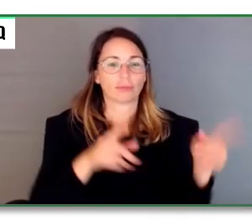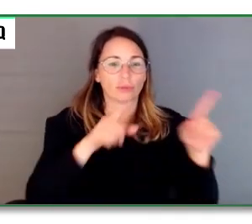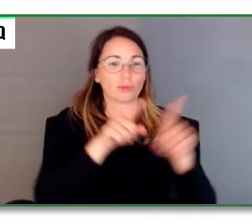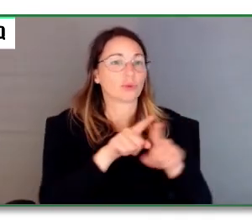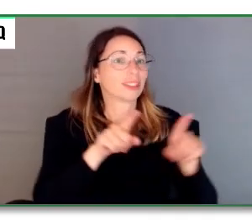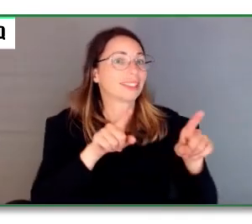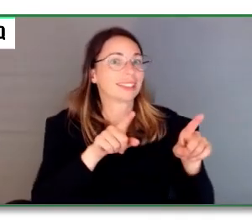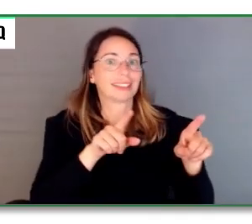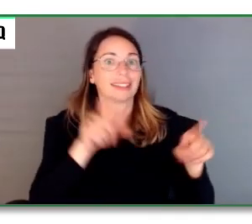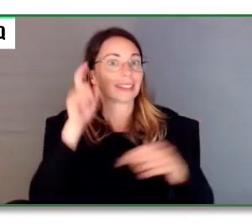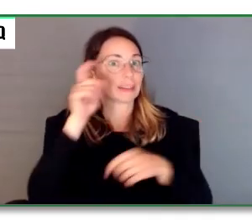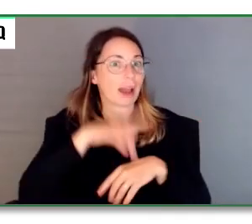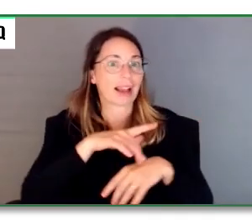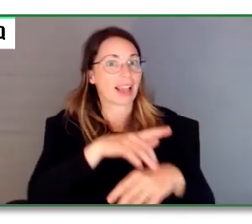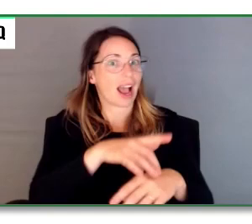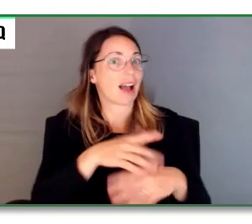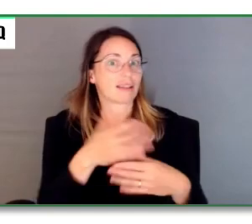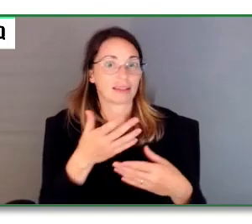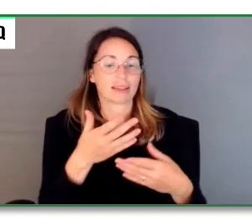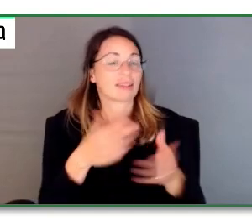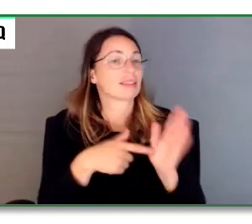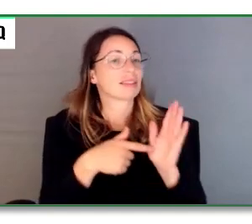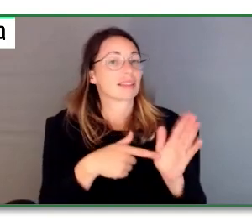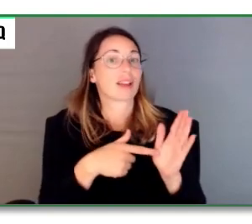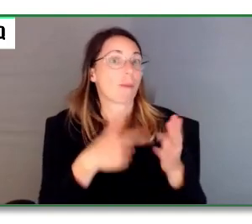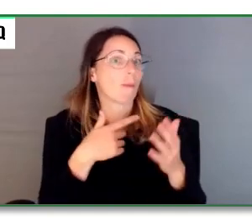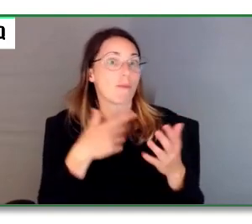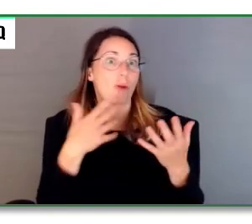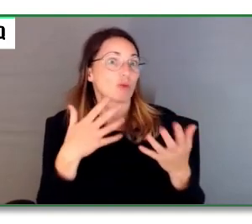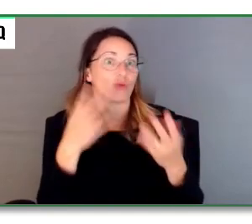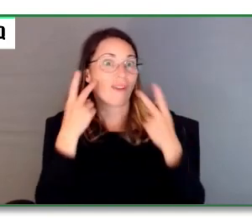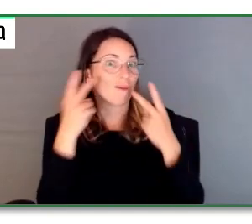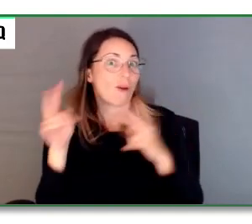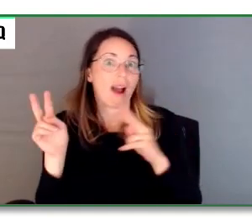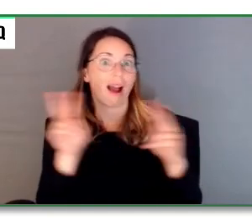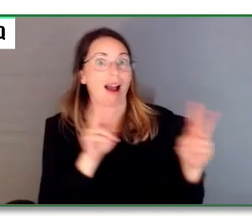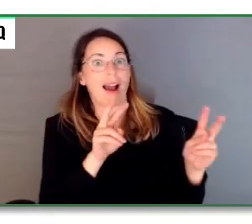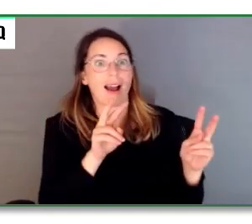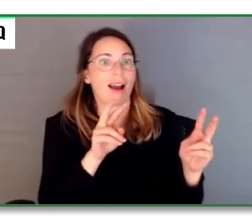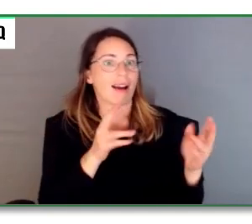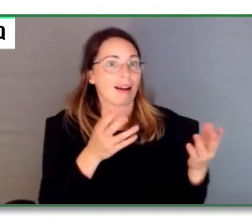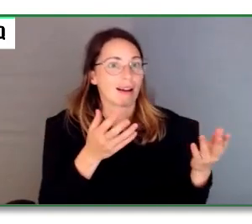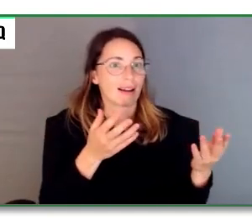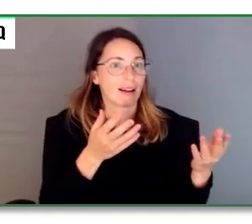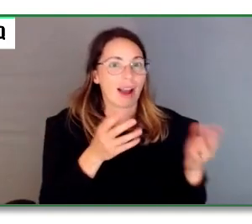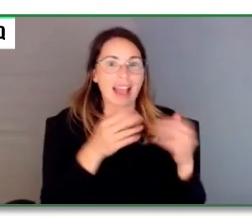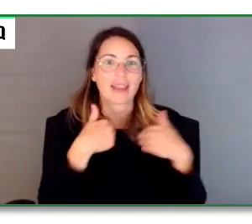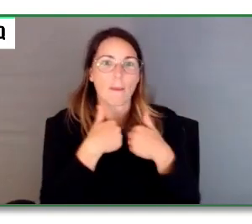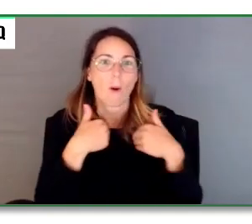souvent de voir ces boucs à cornes.